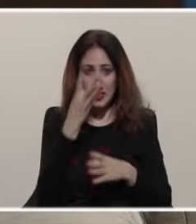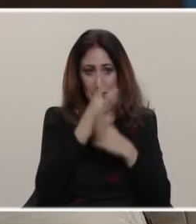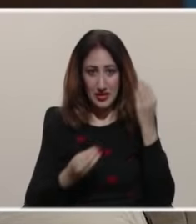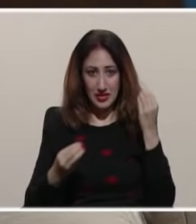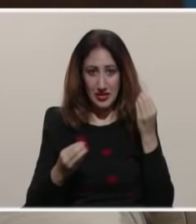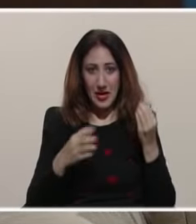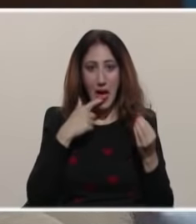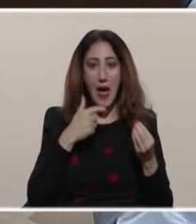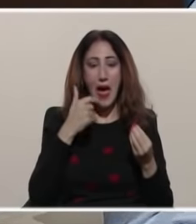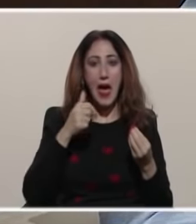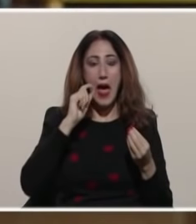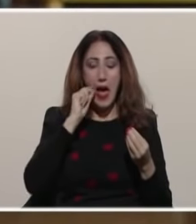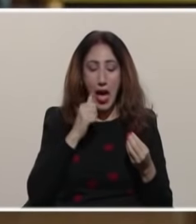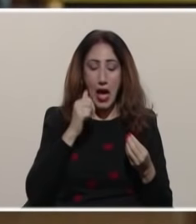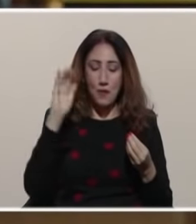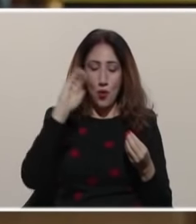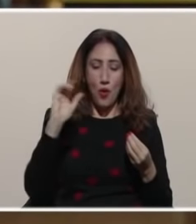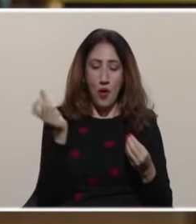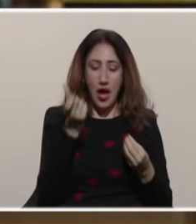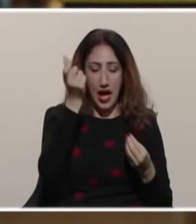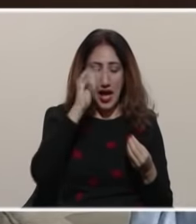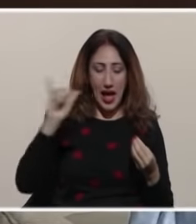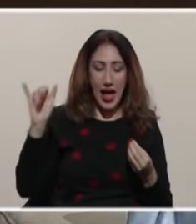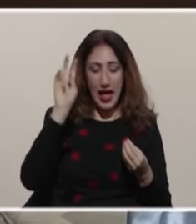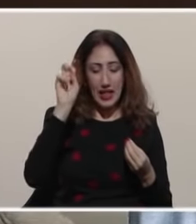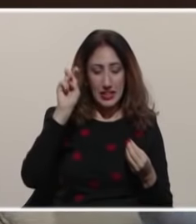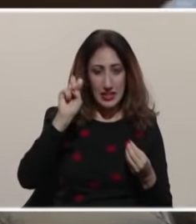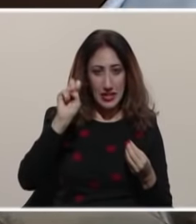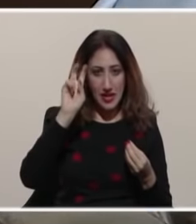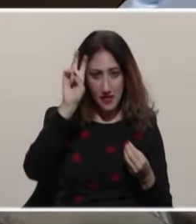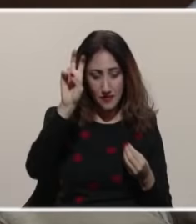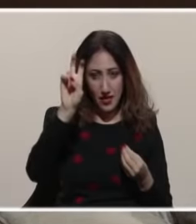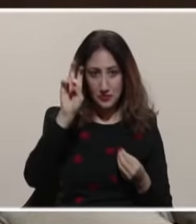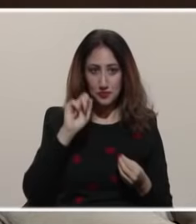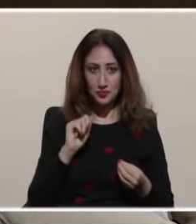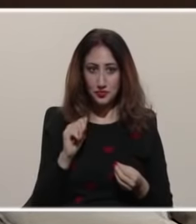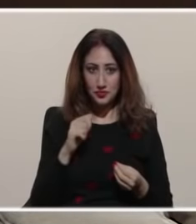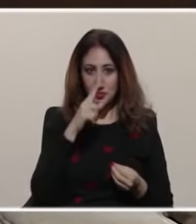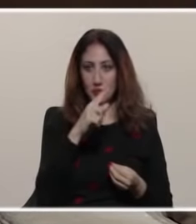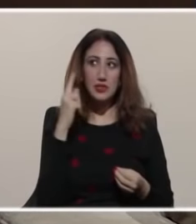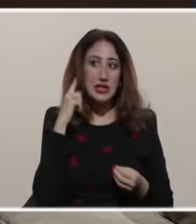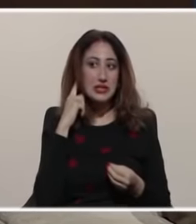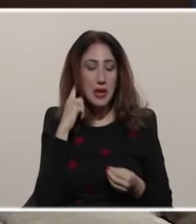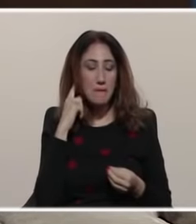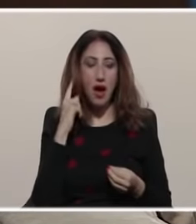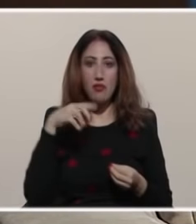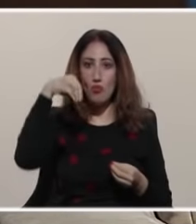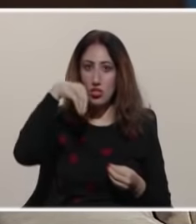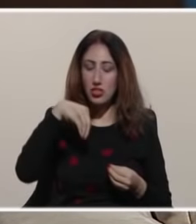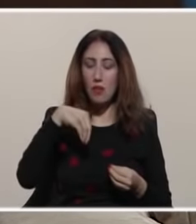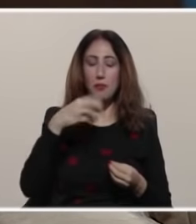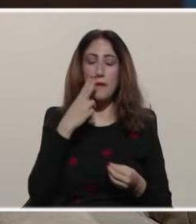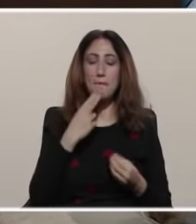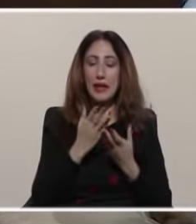ابا حنيفه النعمان. الله الله، هو ده، وكنت سمعه الذي يسمع به، ويده وبصره